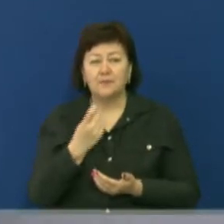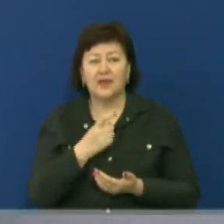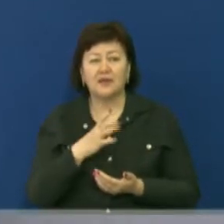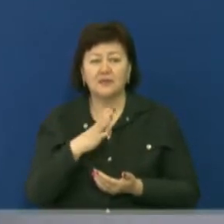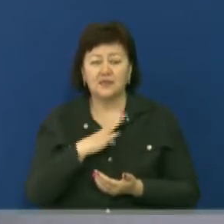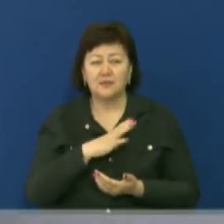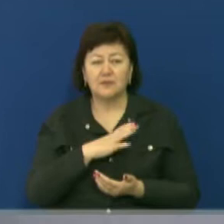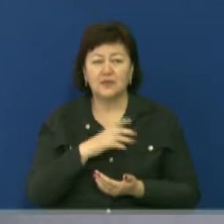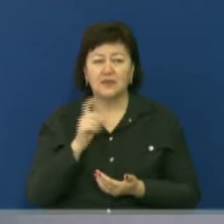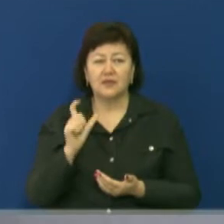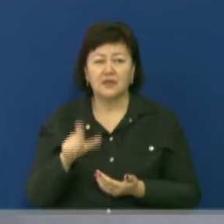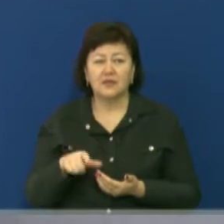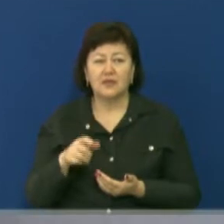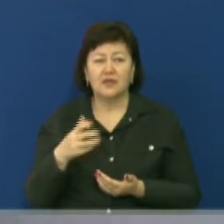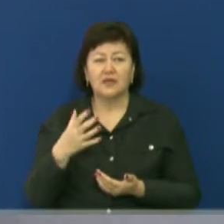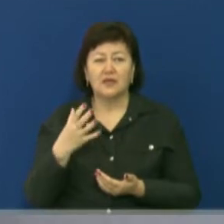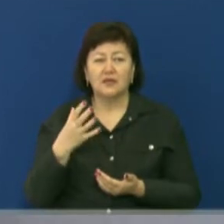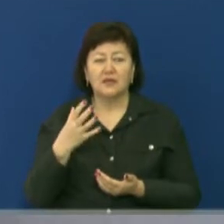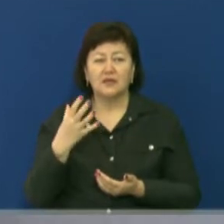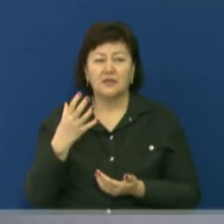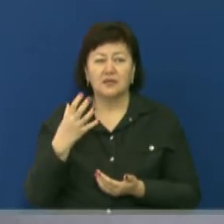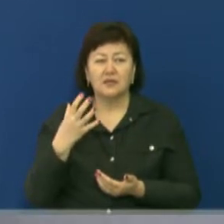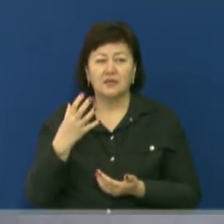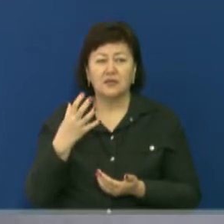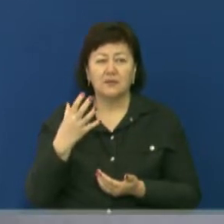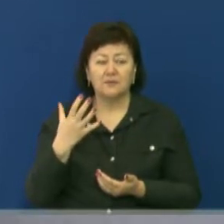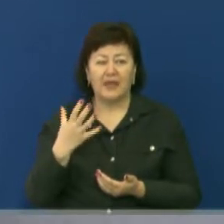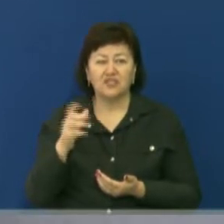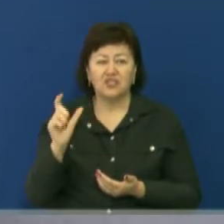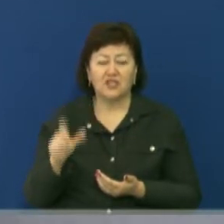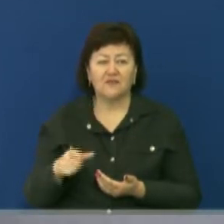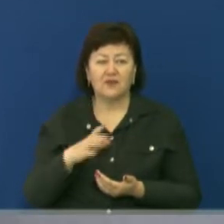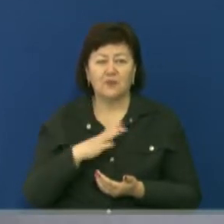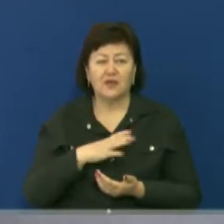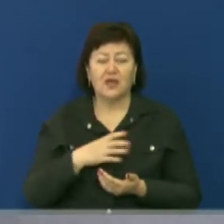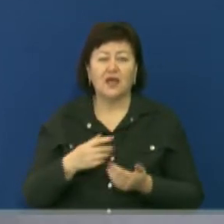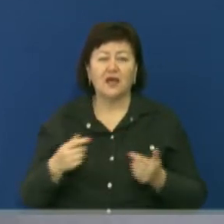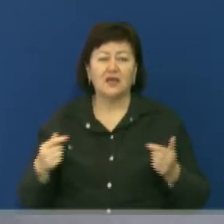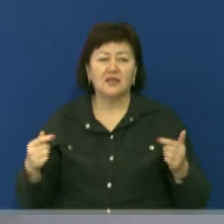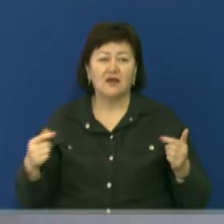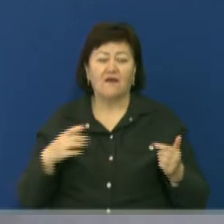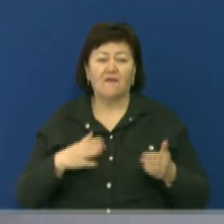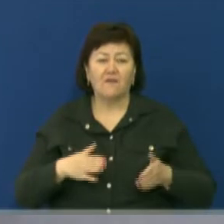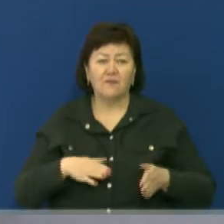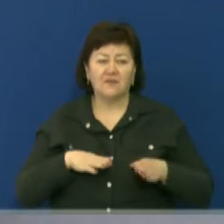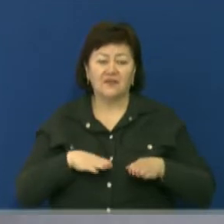үшін 5 жүргізушіге хаттама толтырылды. Жолдың қарсы бағытына шыққаны үшін